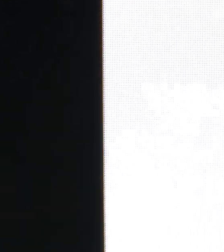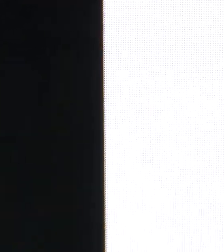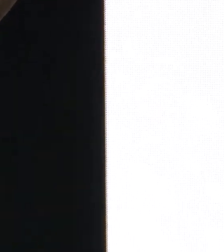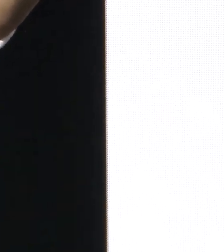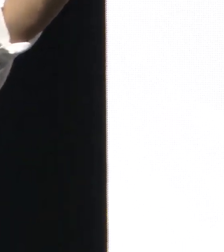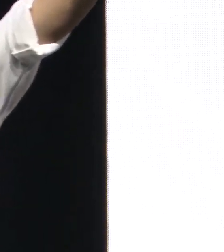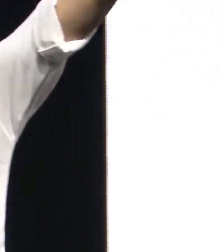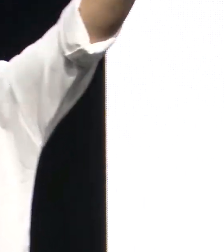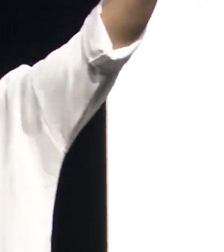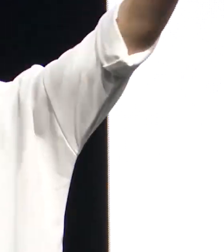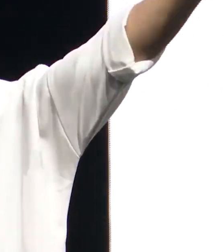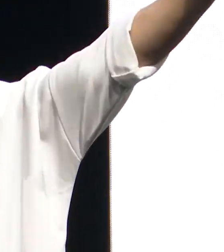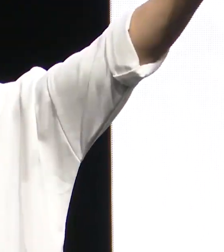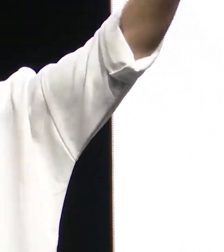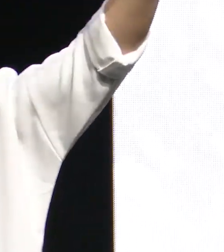Thank you God.